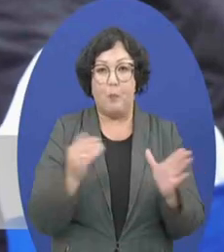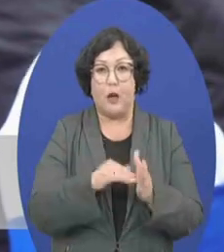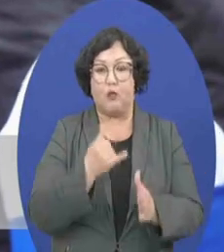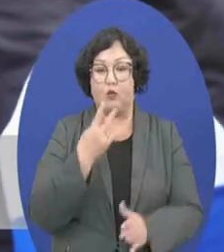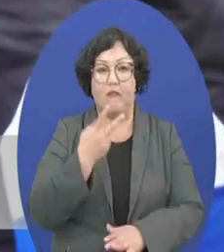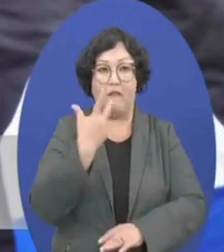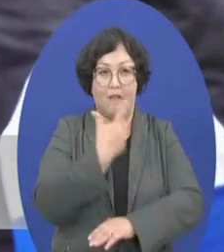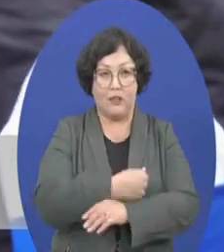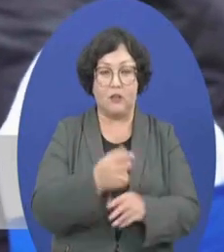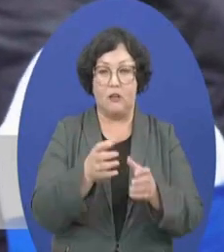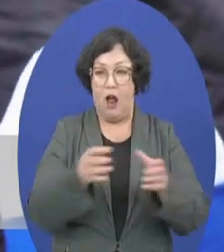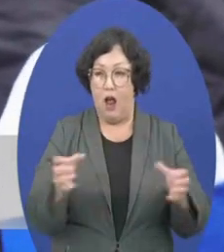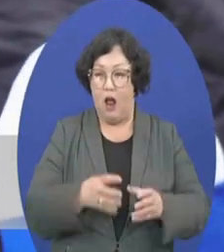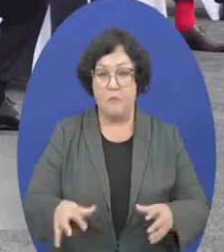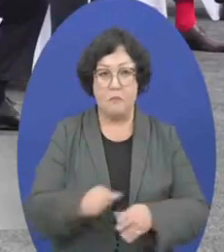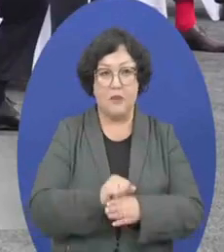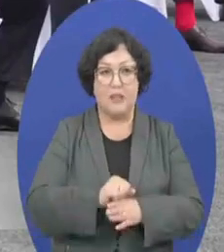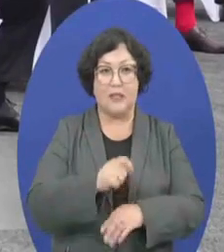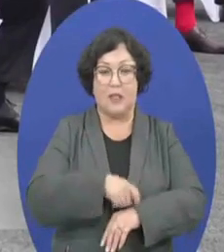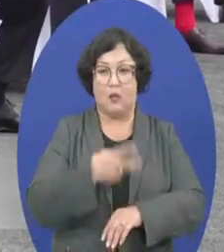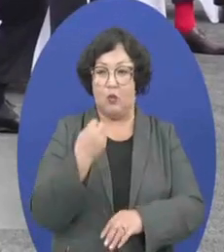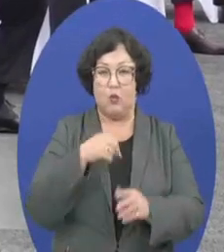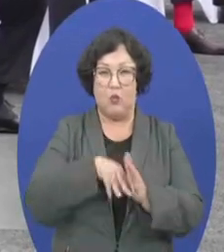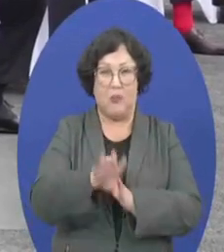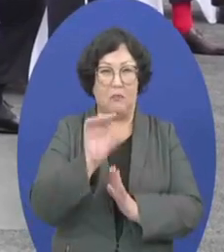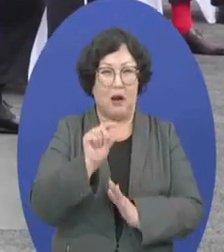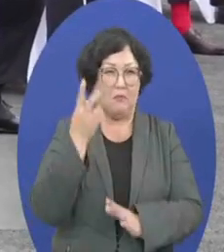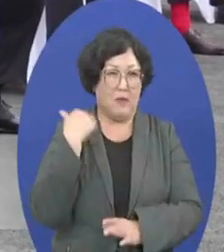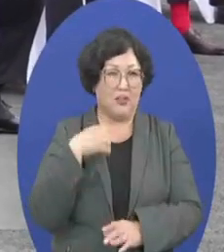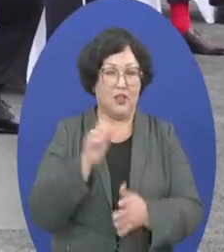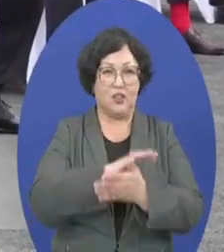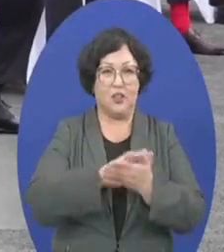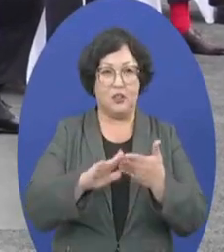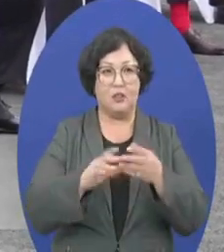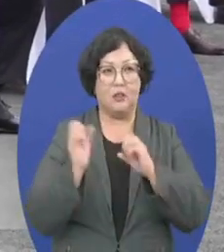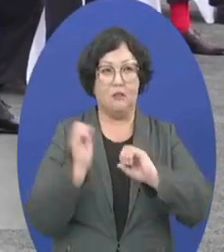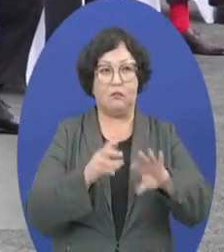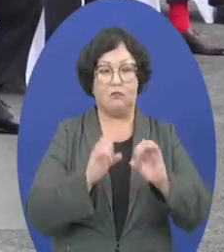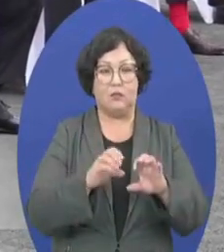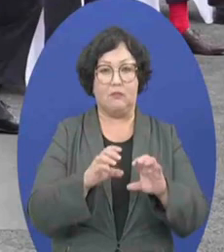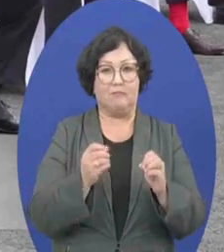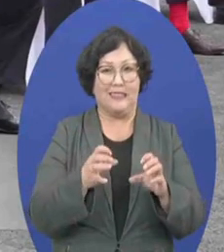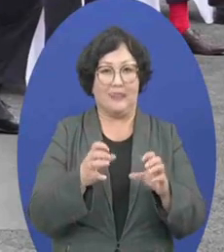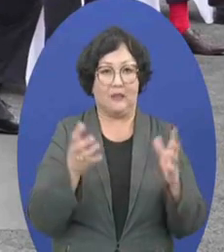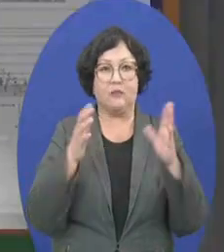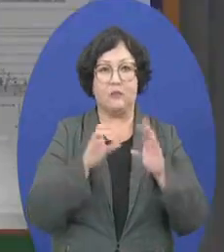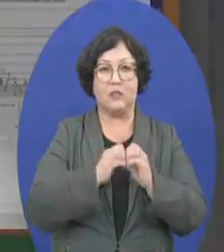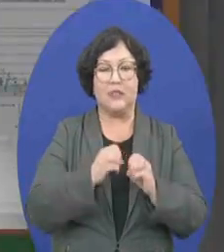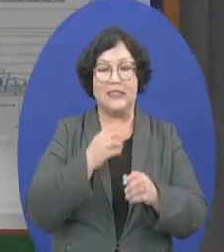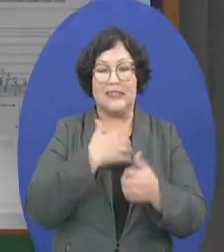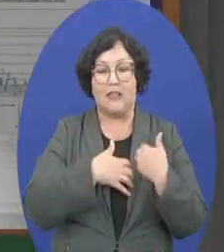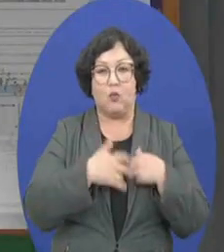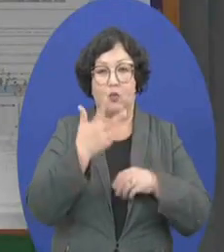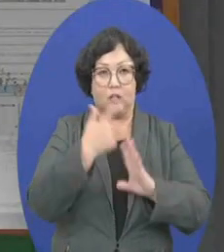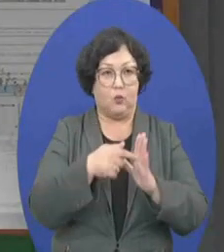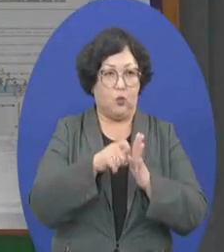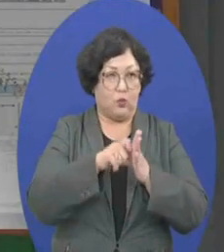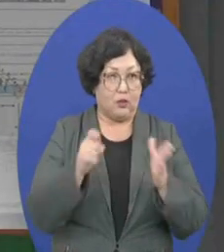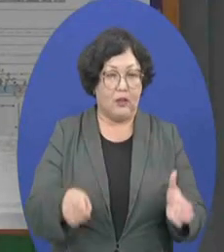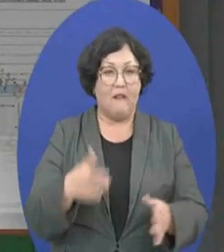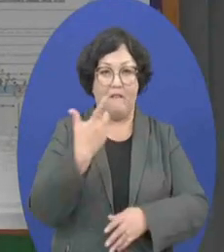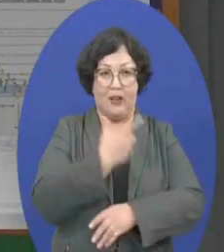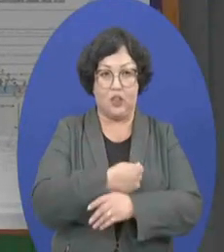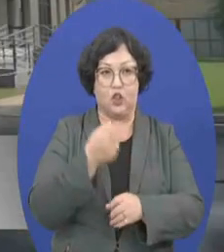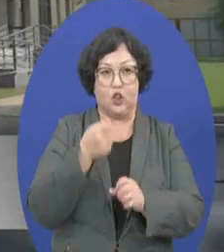тон вакцины нөөцлөх нь энэ цаг үед хүртээмж багтаа байсан учраас шинэ агуулгыг байгуулах болсон юм а. Яралтай гормоор 3 сарын хугацаанд вакцины био